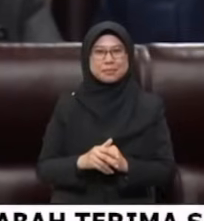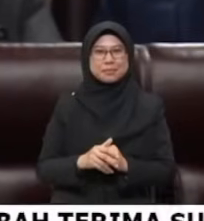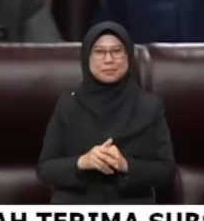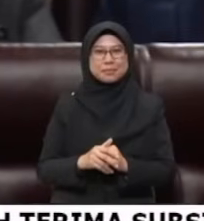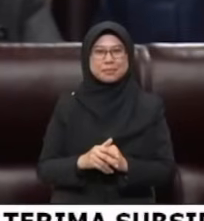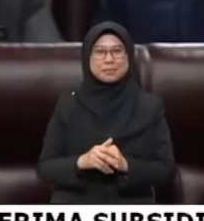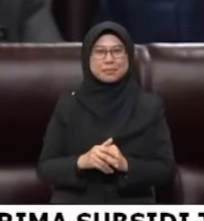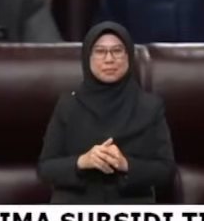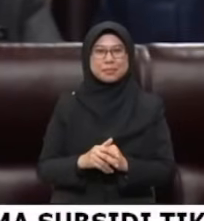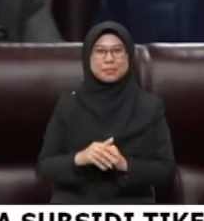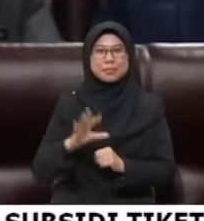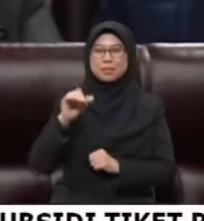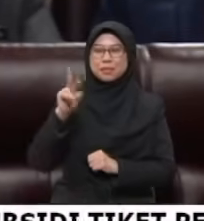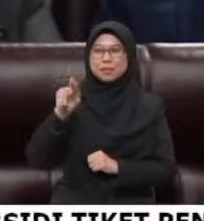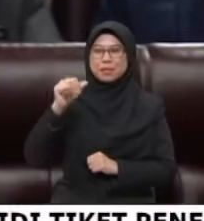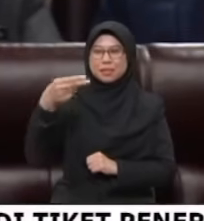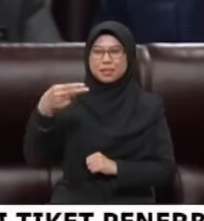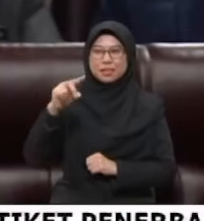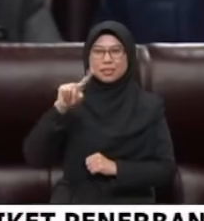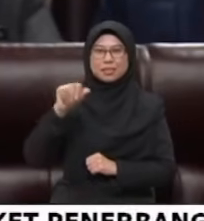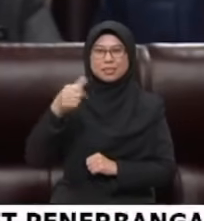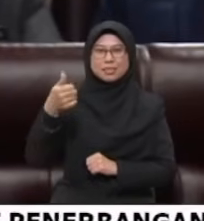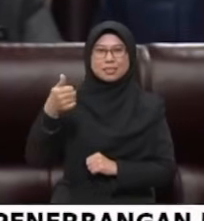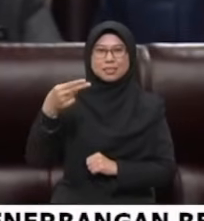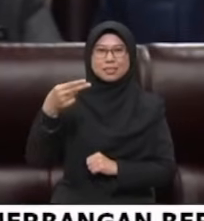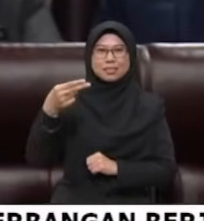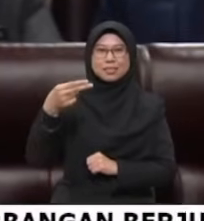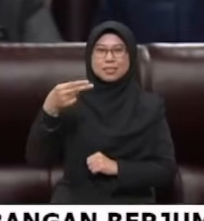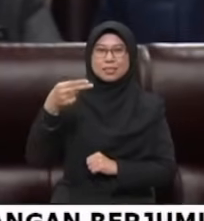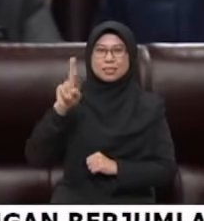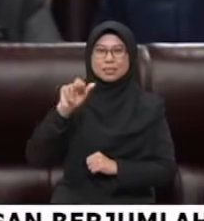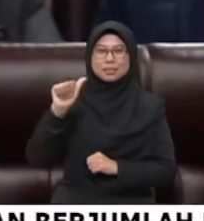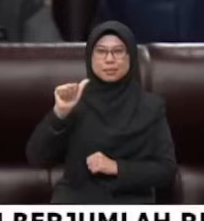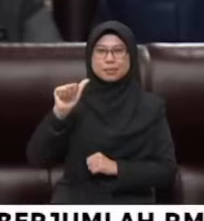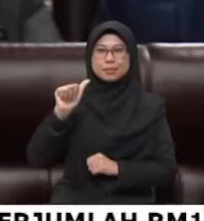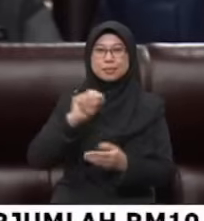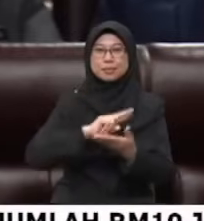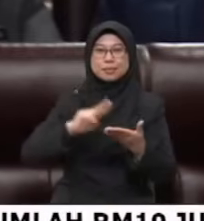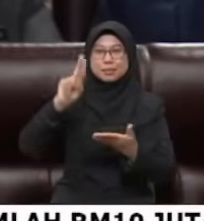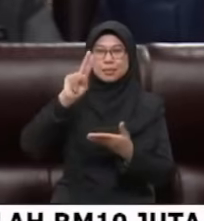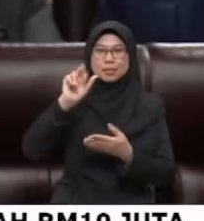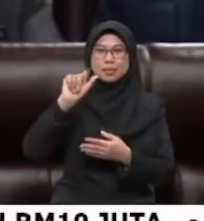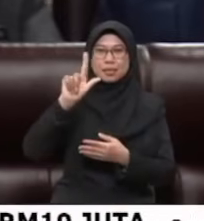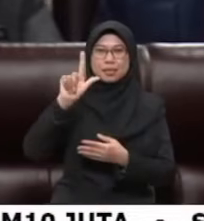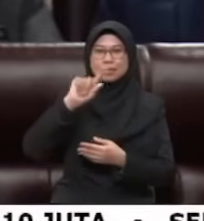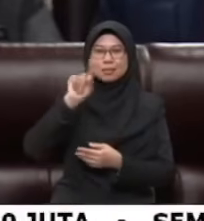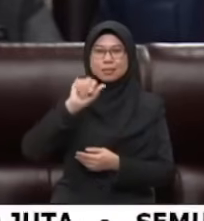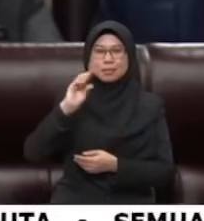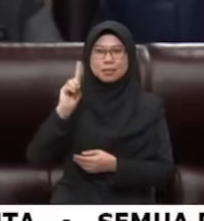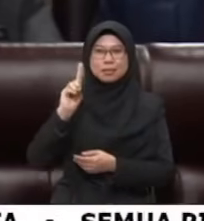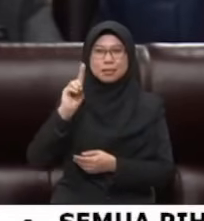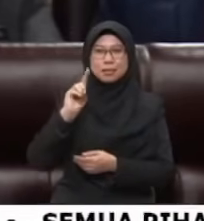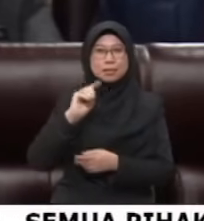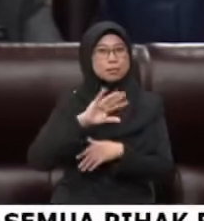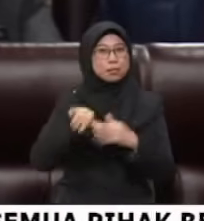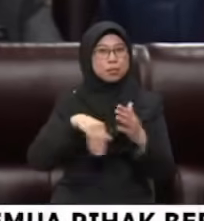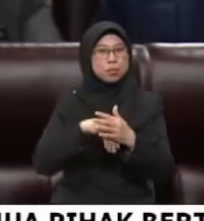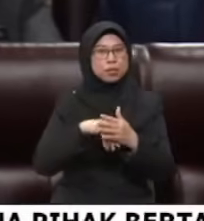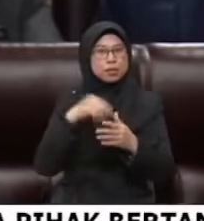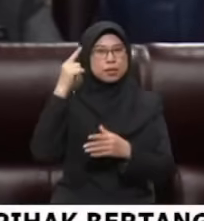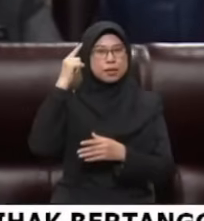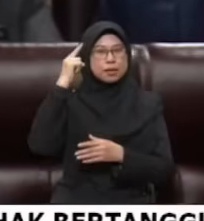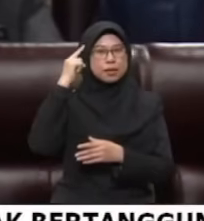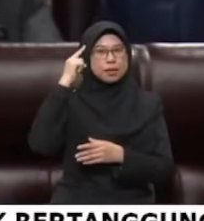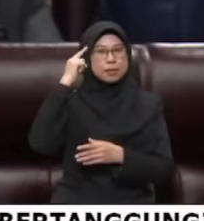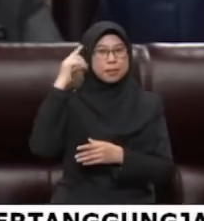ketiga Farah Zahra daripada Islamic azad universi ini semua pandangan-pandangan